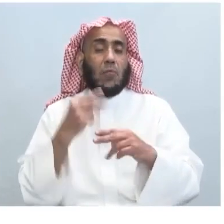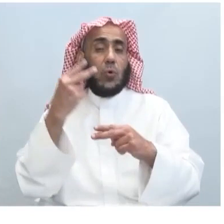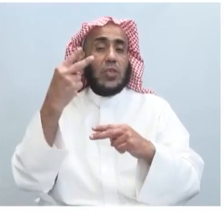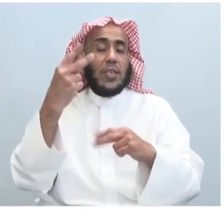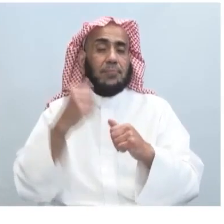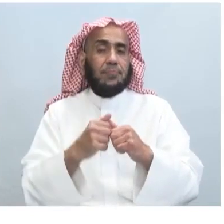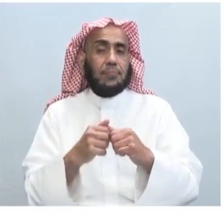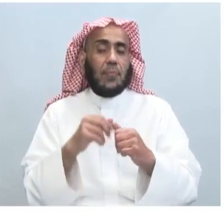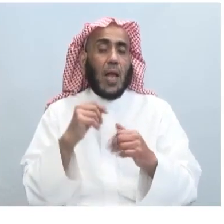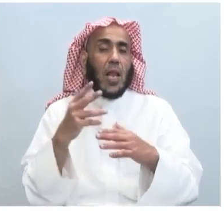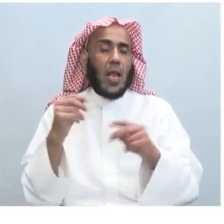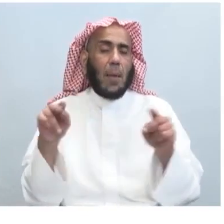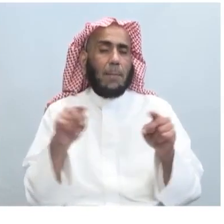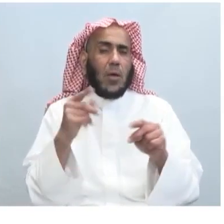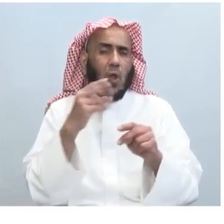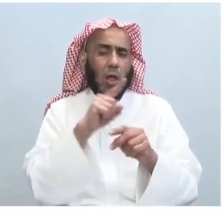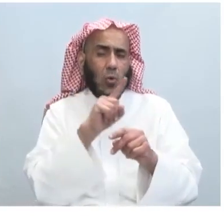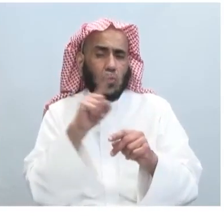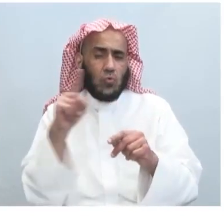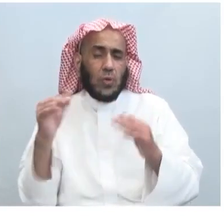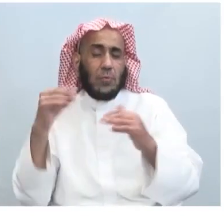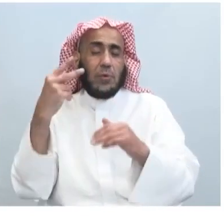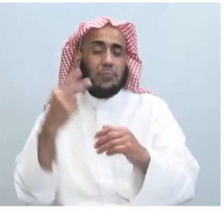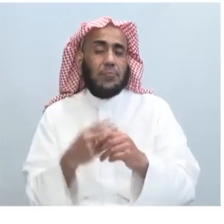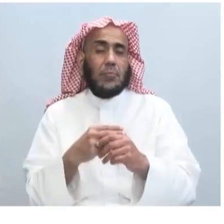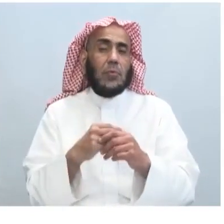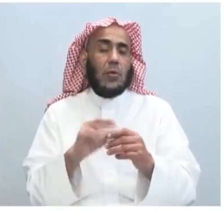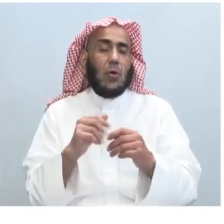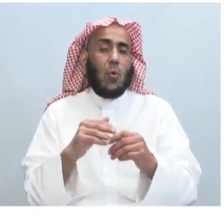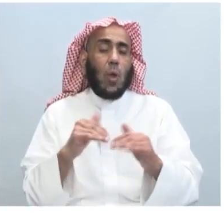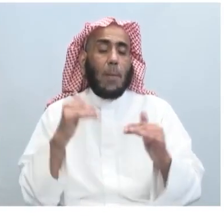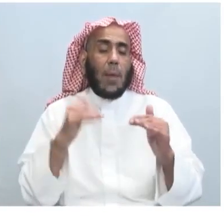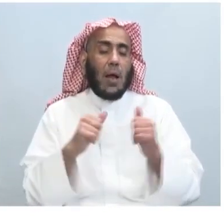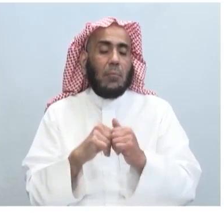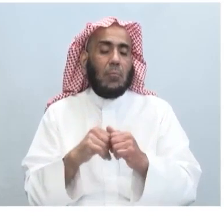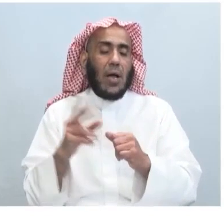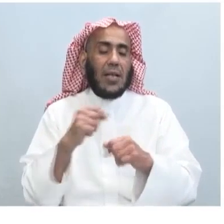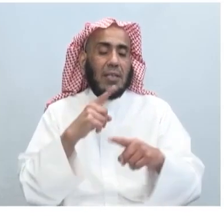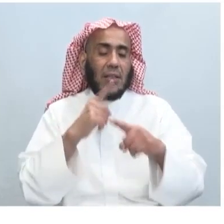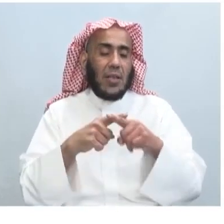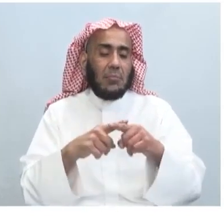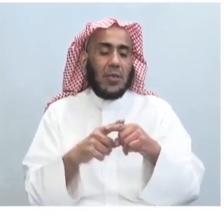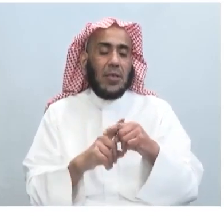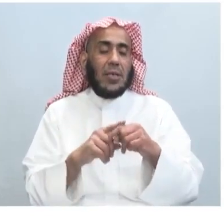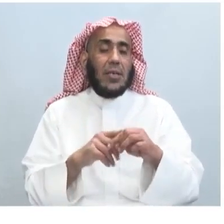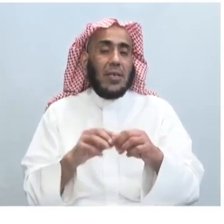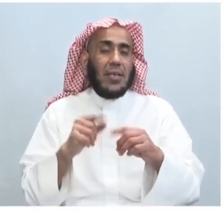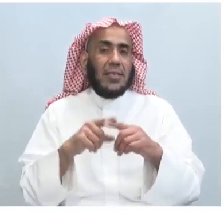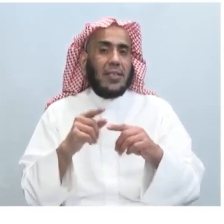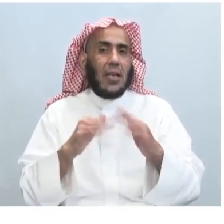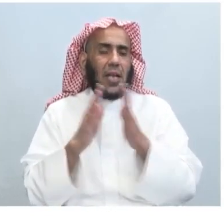اثنين القيم القيم هنا مرفوع لاس اين والمقام يكون حاصل ضرب التراكيز